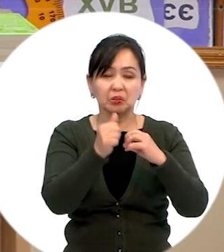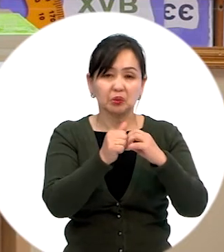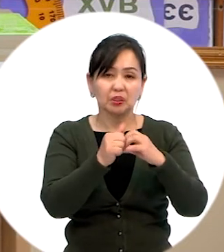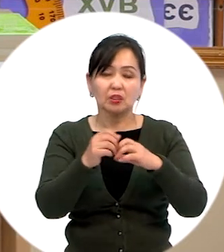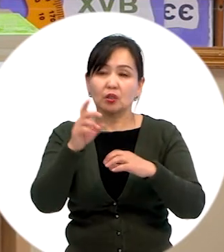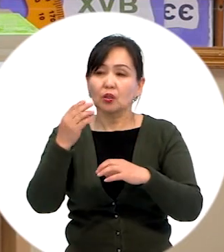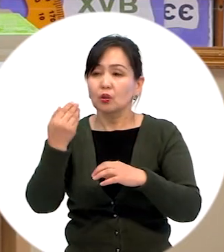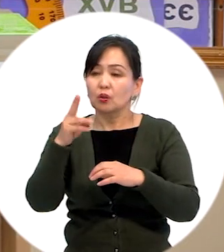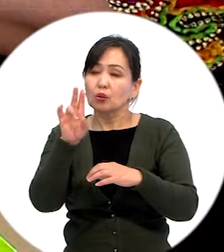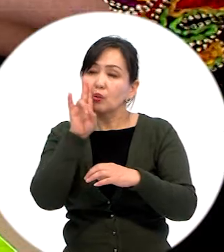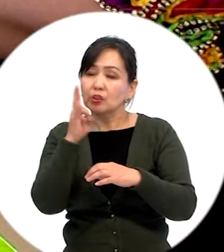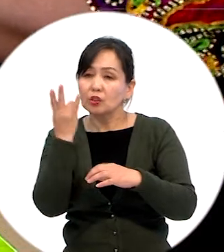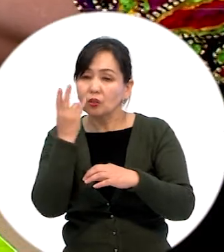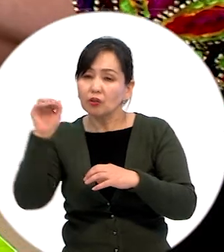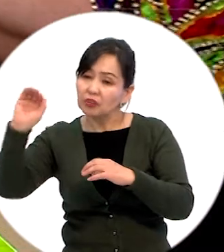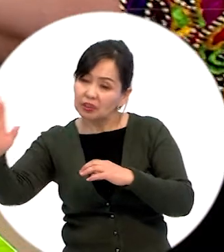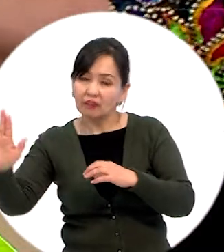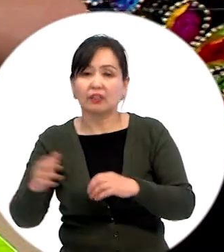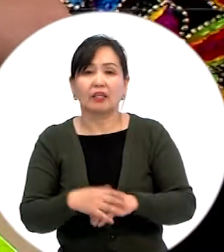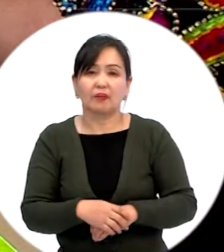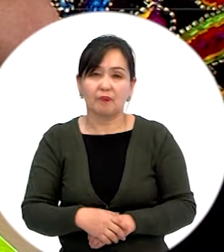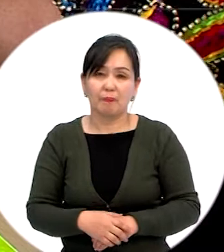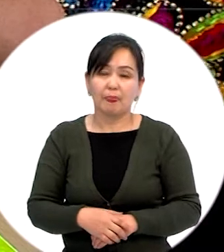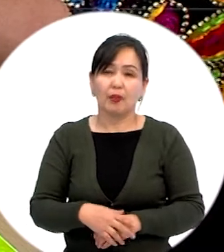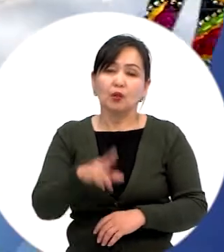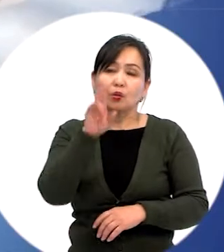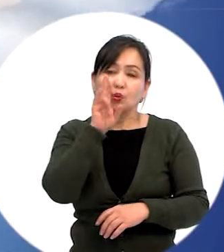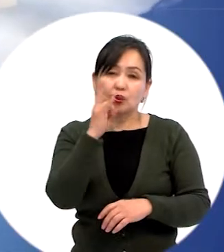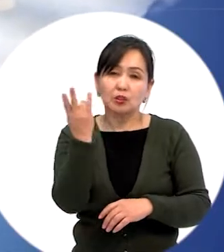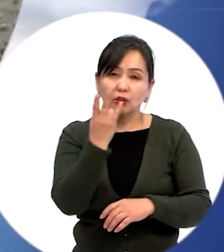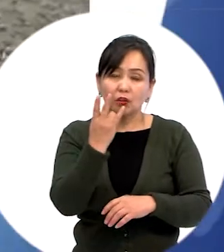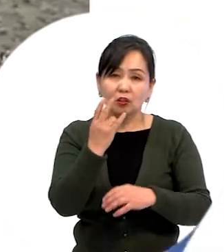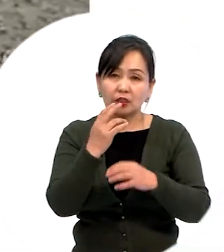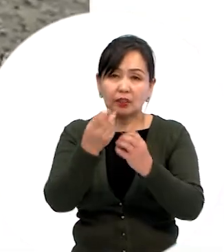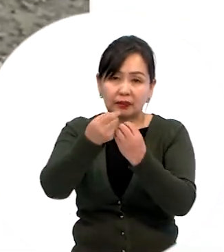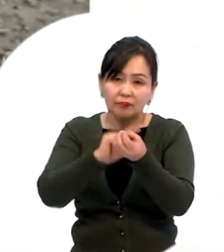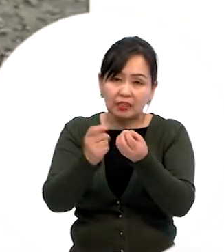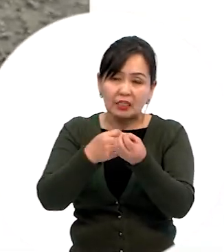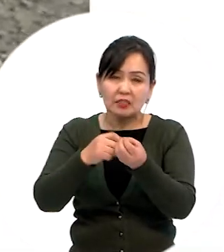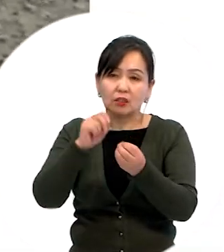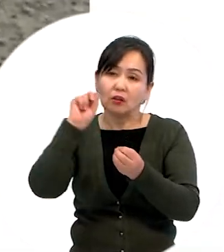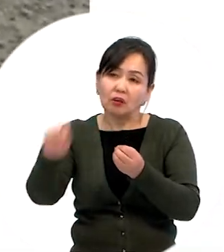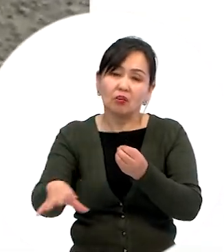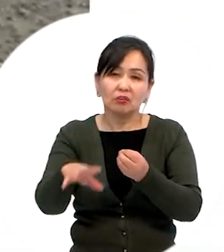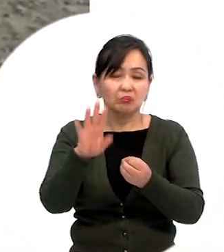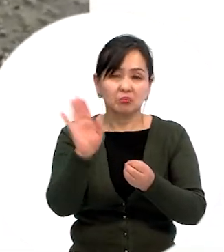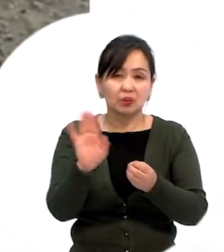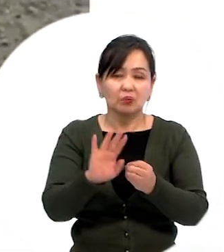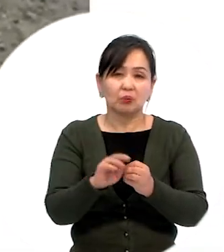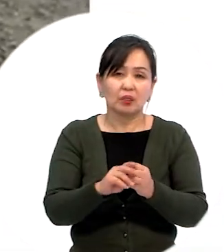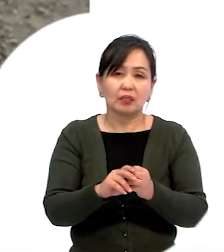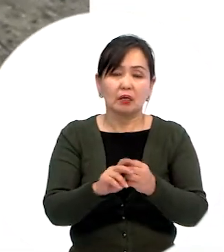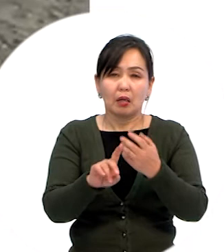учраас бөөрөнхий хэлбэртэй хүнсний ногоон дээр байрлуулах юм байна. За хүнсний ногооныхаа хальсыг бас бид нар